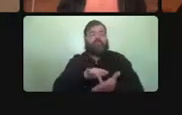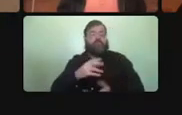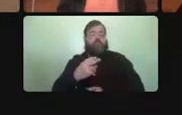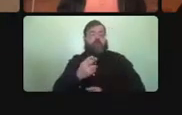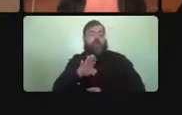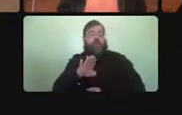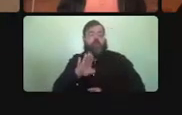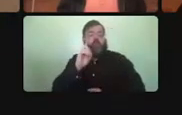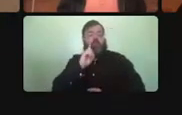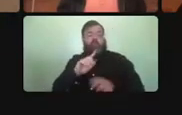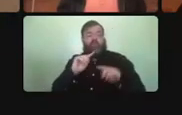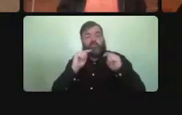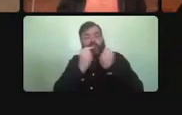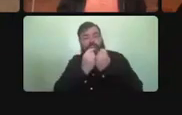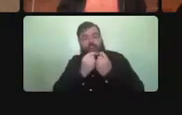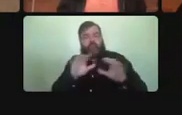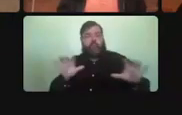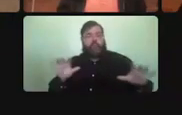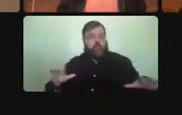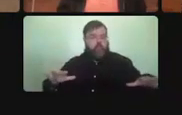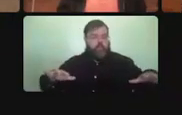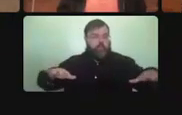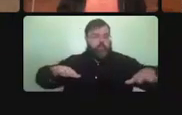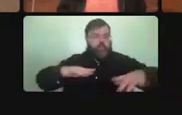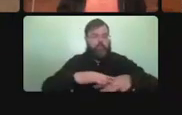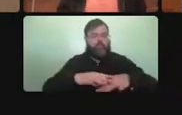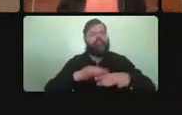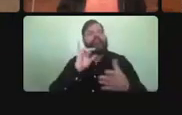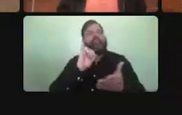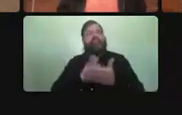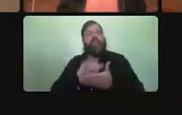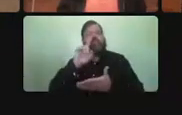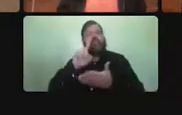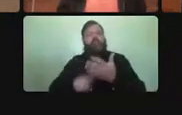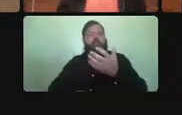tumefurahia mambo ambayo yameweza kufanyika pale.